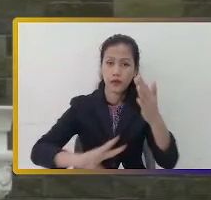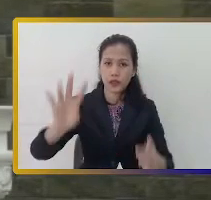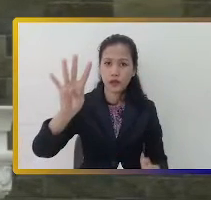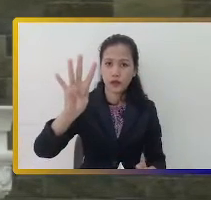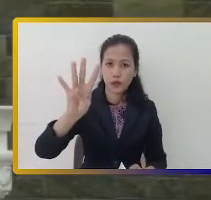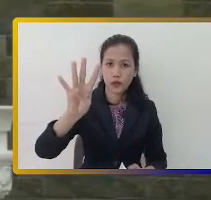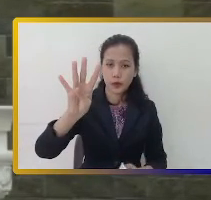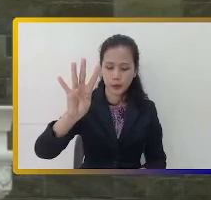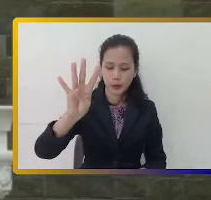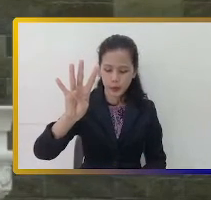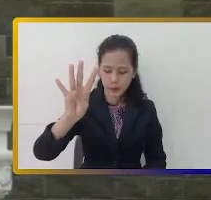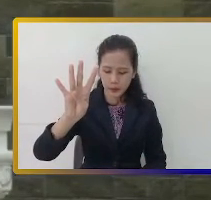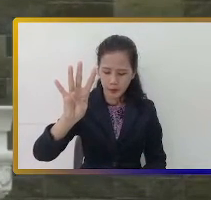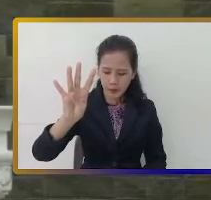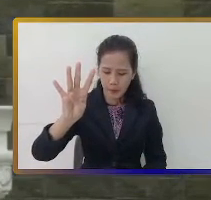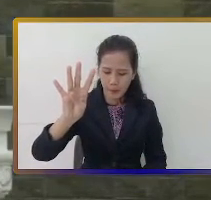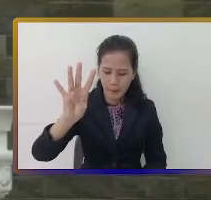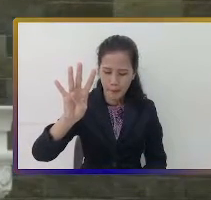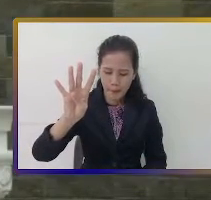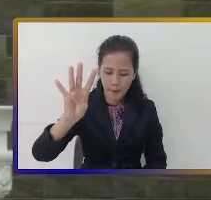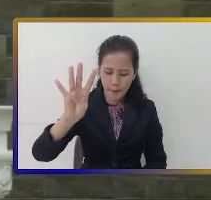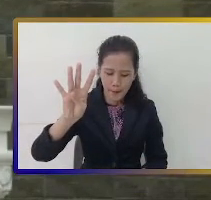God in your home.